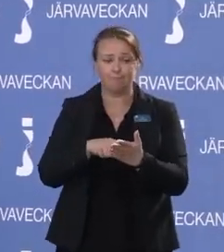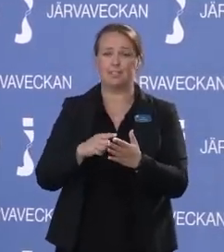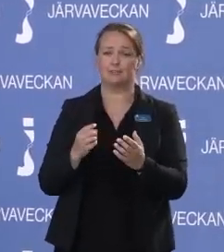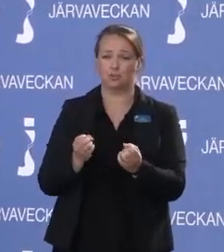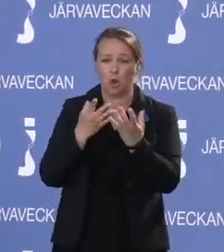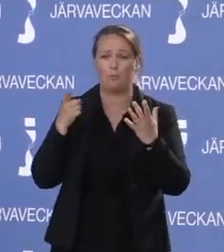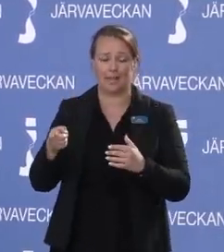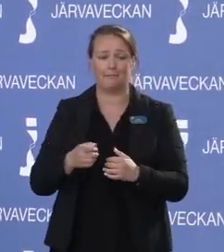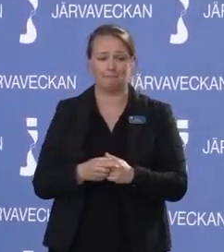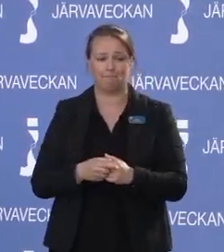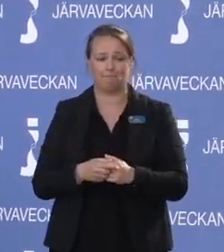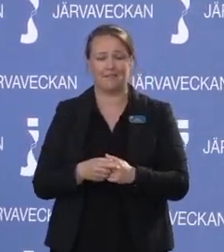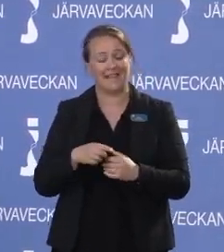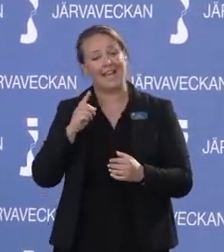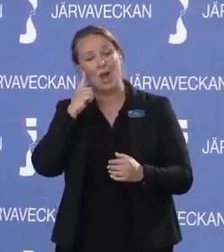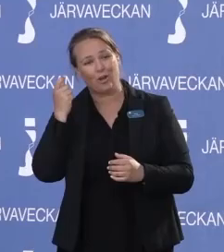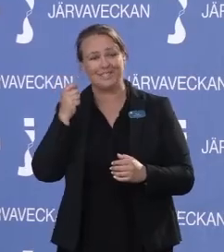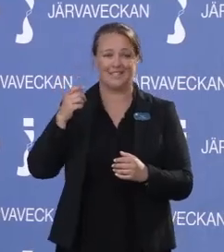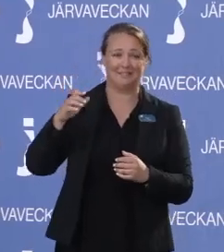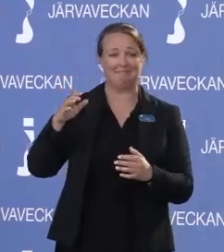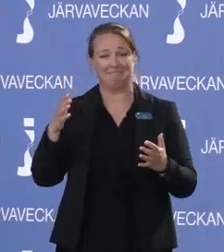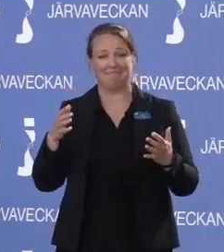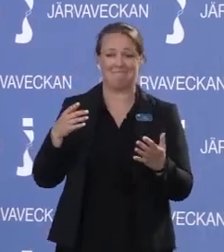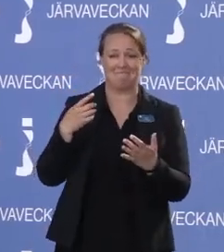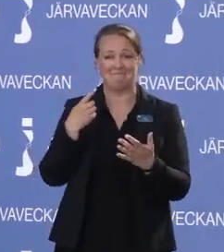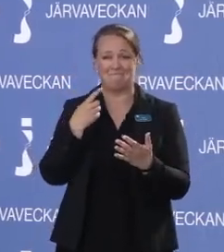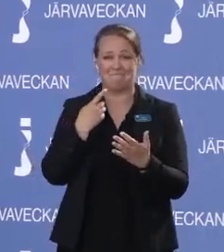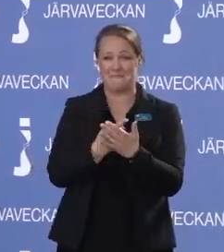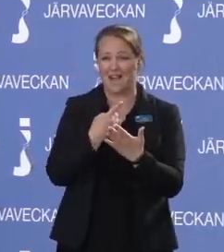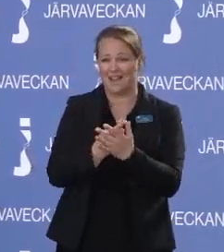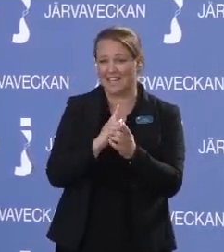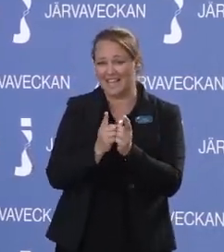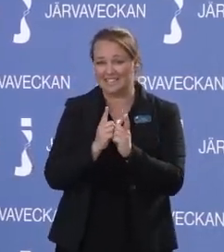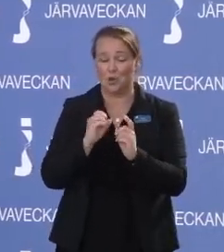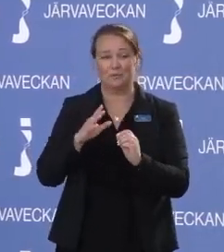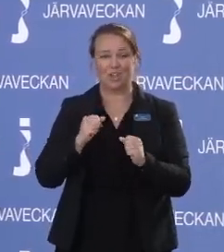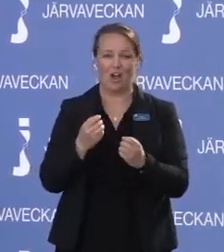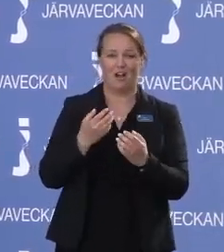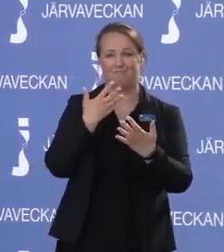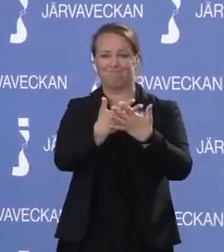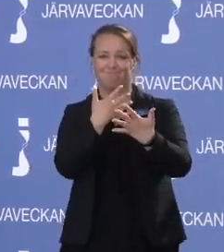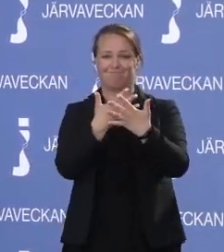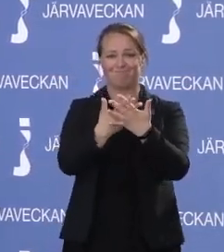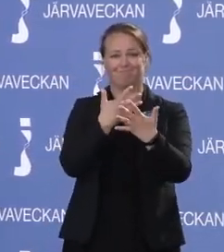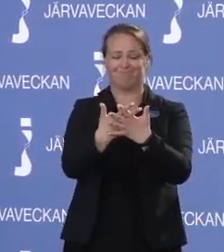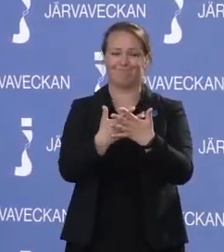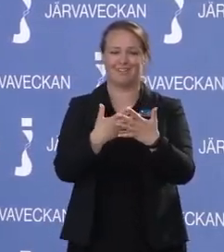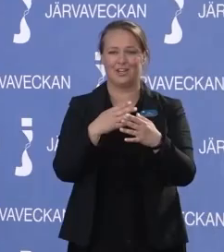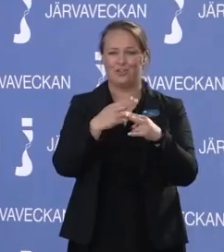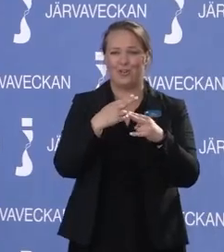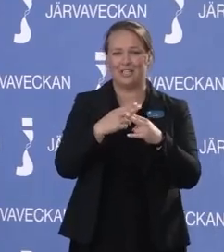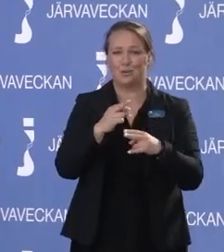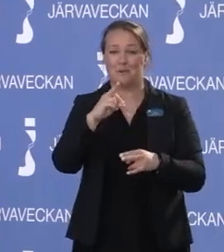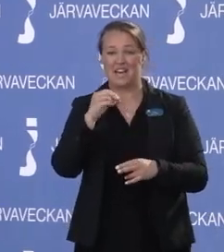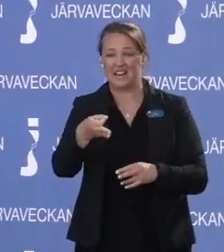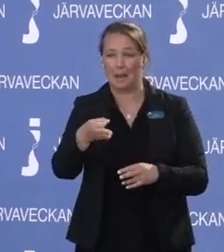Och det kanske låter lite flummigt att man skulle konsumera nyheterna som en rap eller en instrumentell tolkning. Men när vi har testat det här live